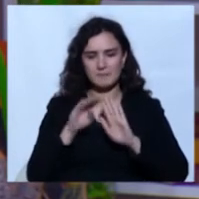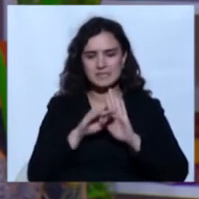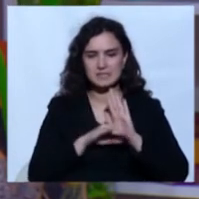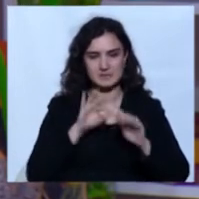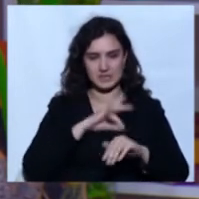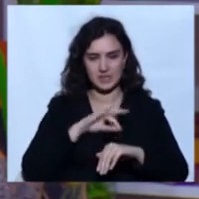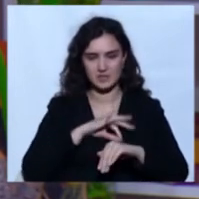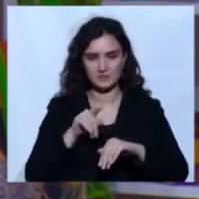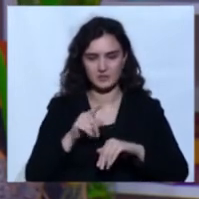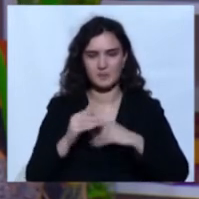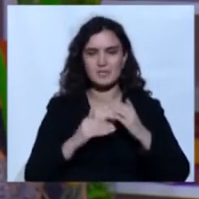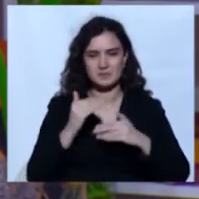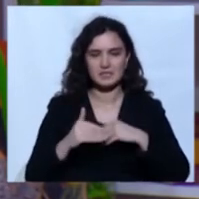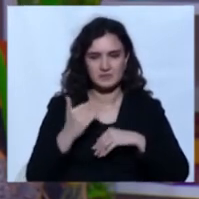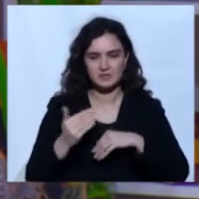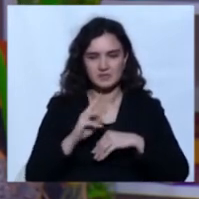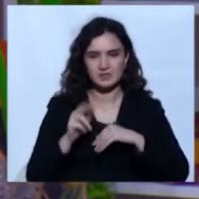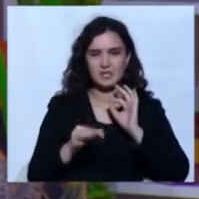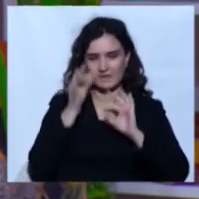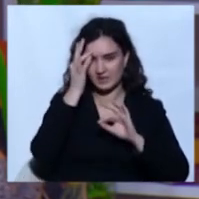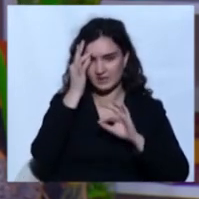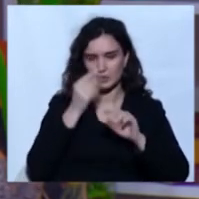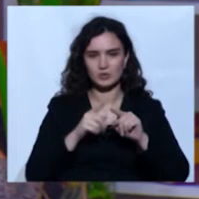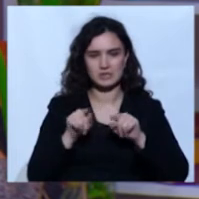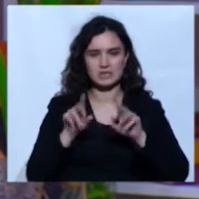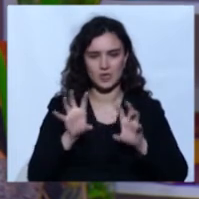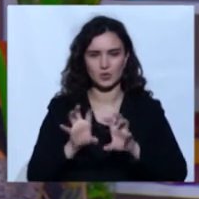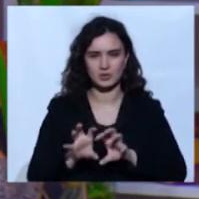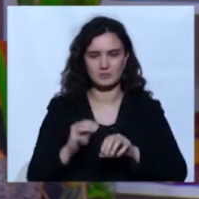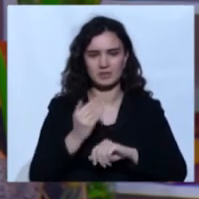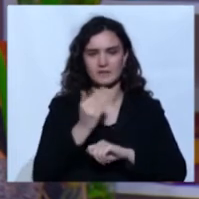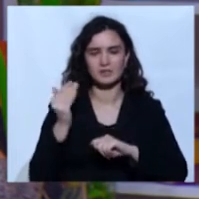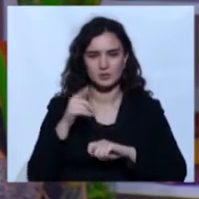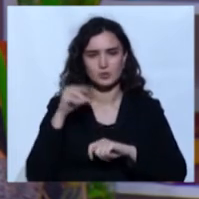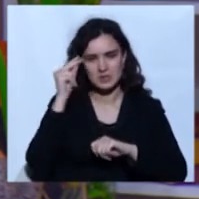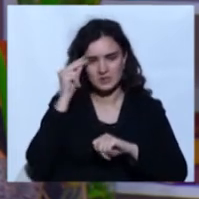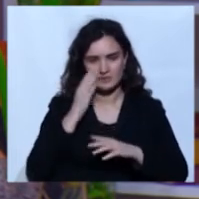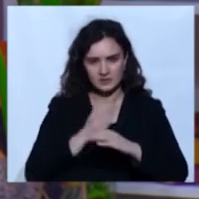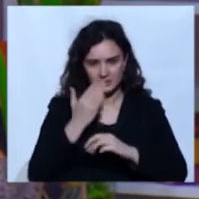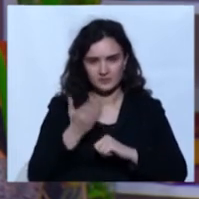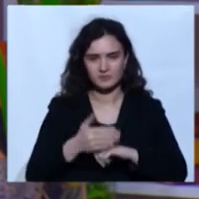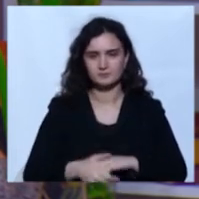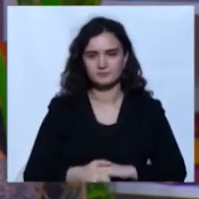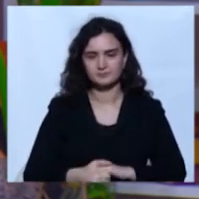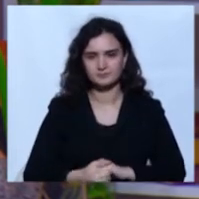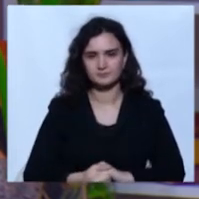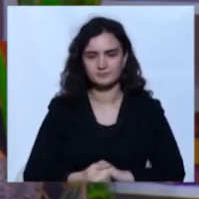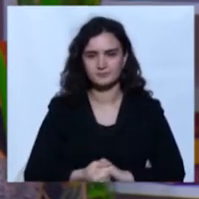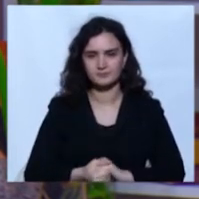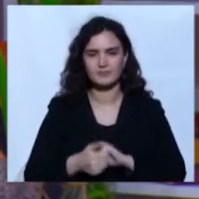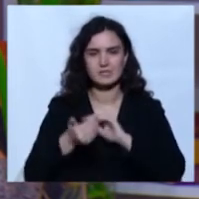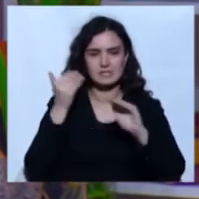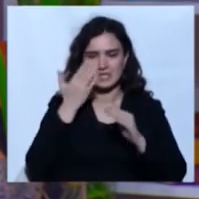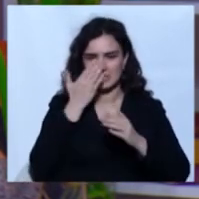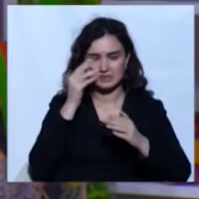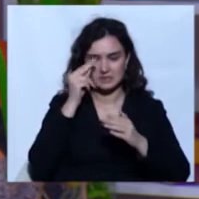იყენებენ პერსპექტივისას და გავიხსენოთ ეს კანონები. თქვენ ისინი ნასწავლი გაქვთ წინა